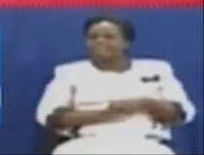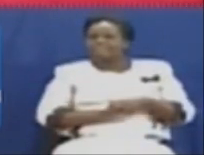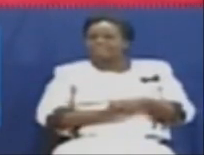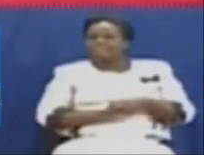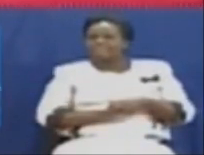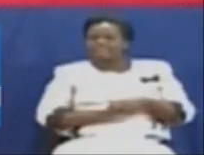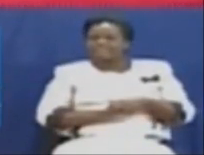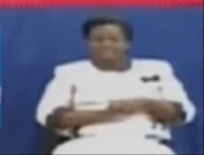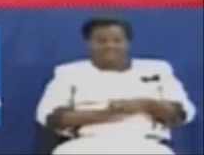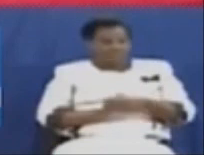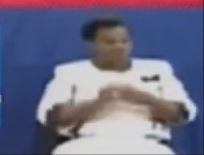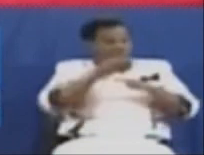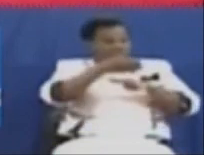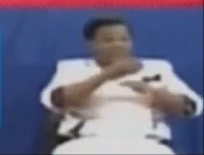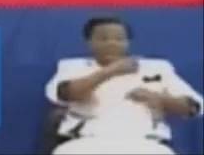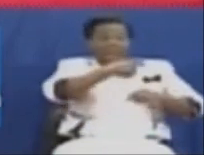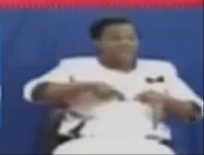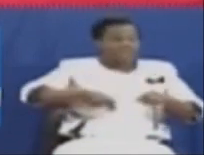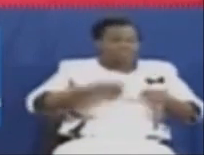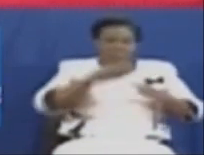iwe rais wa nchi,